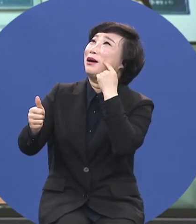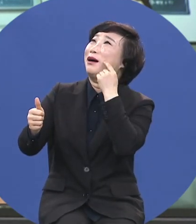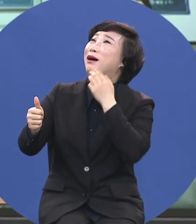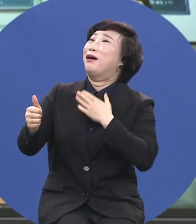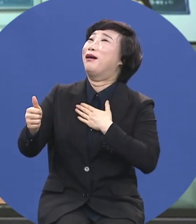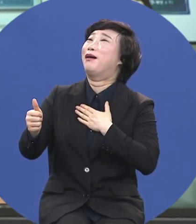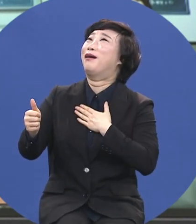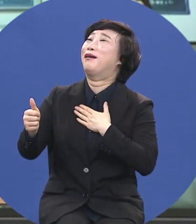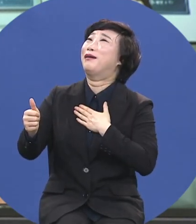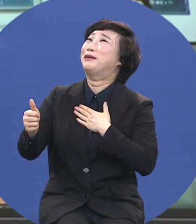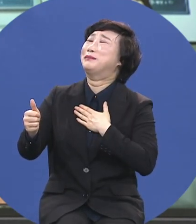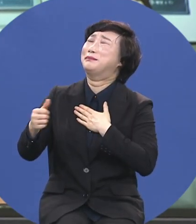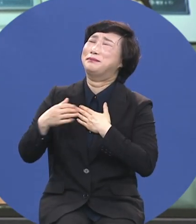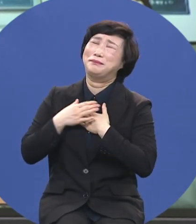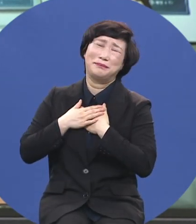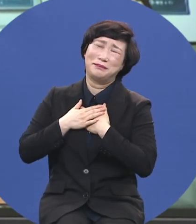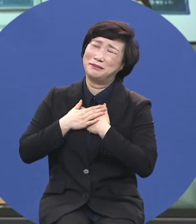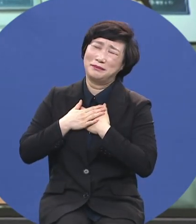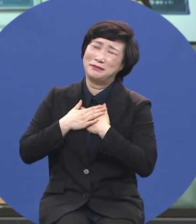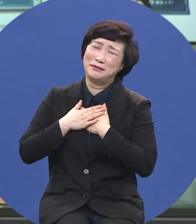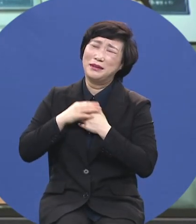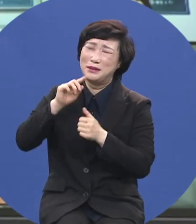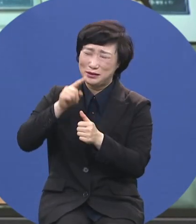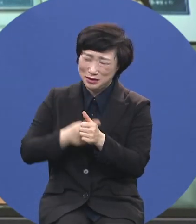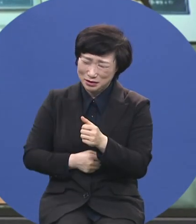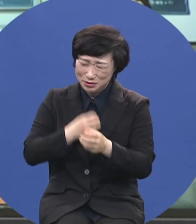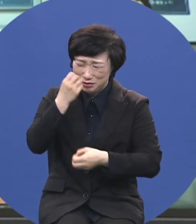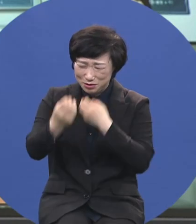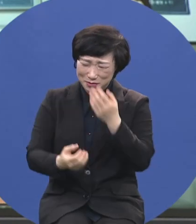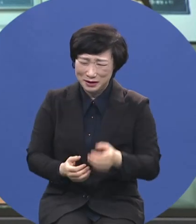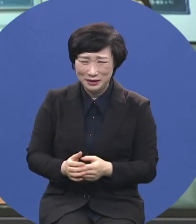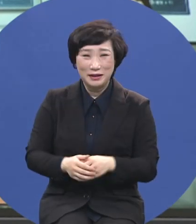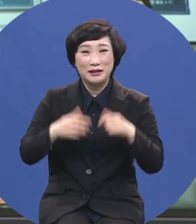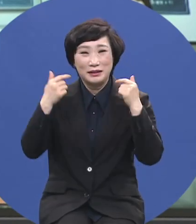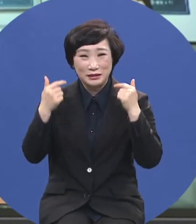보세요. 절로 늘